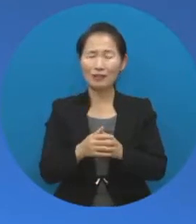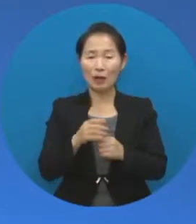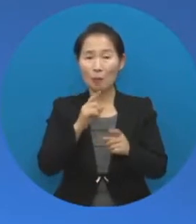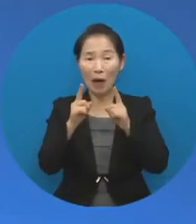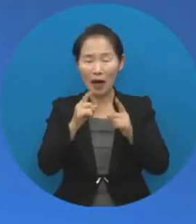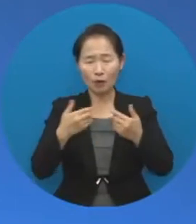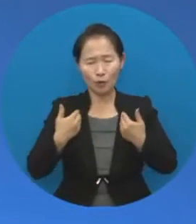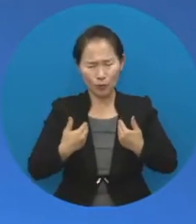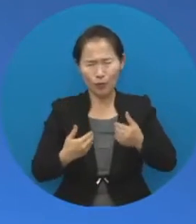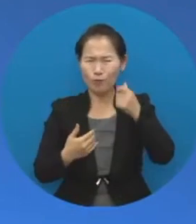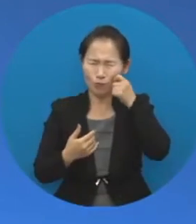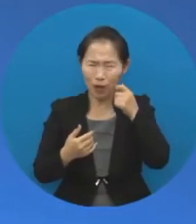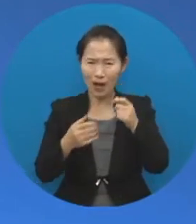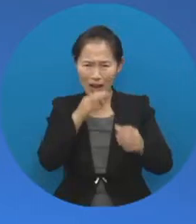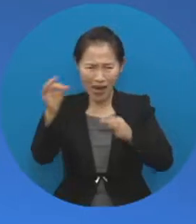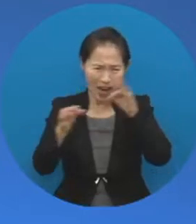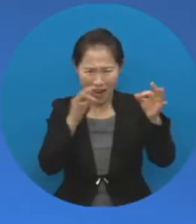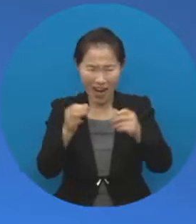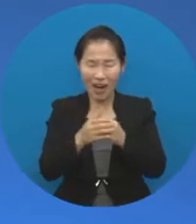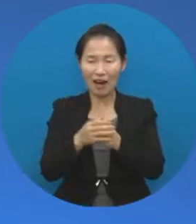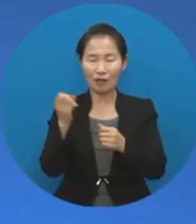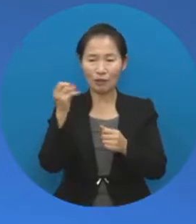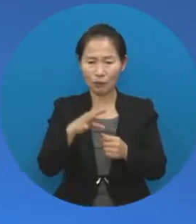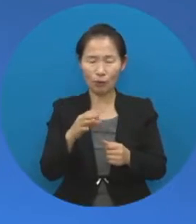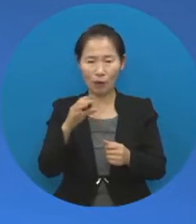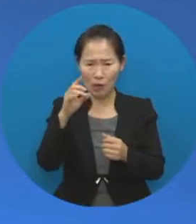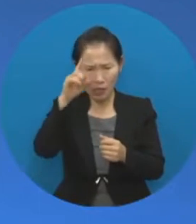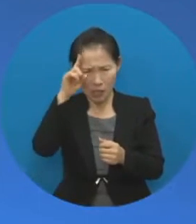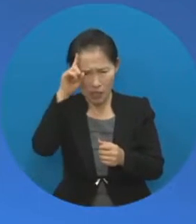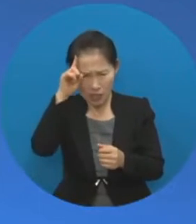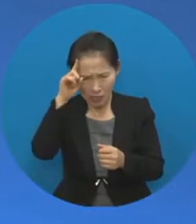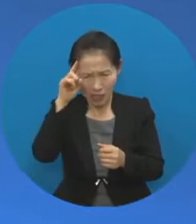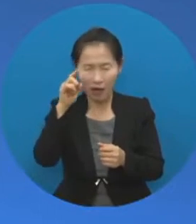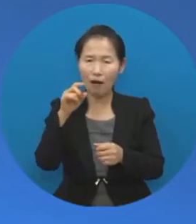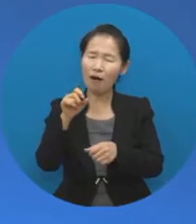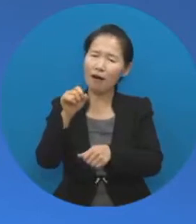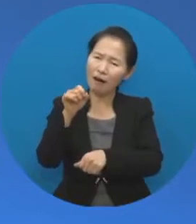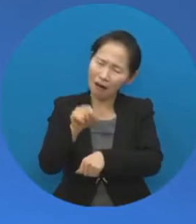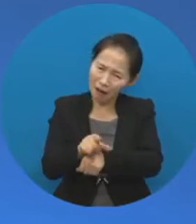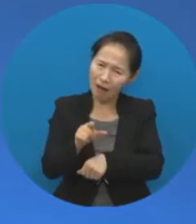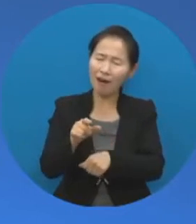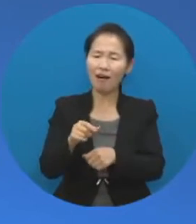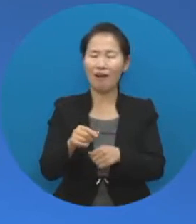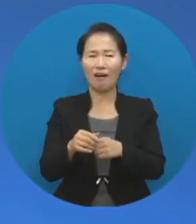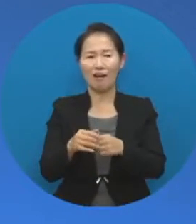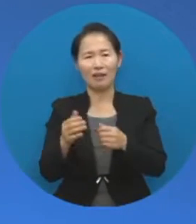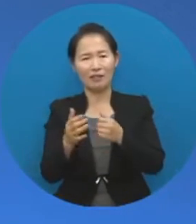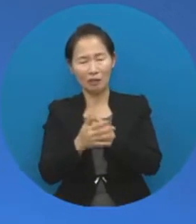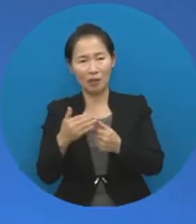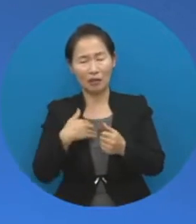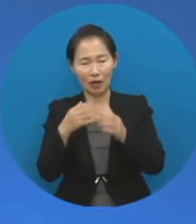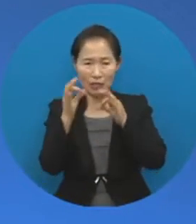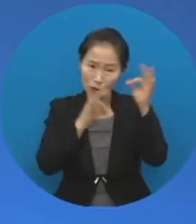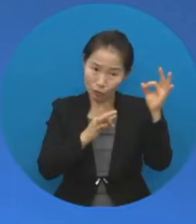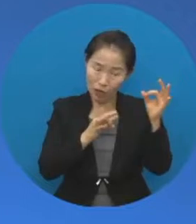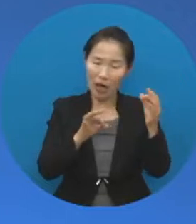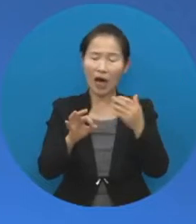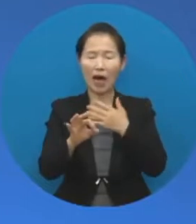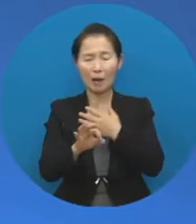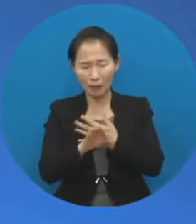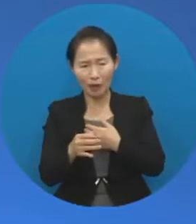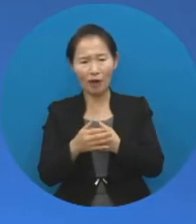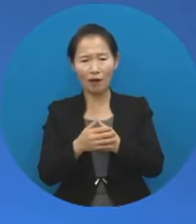있잖아요. 그리고 항상 짜증이 나 있고 신경질을 부리고 제가 실수를 하면은 막 소리를 지르고 도면도 막